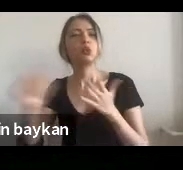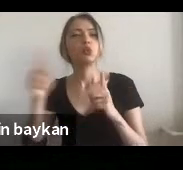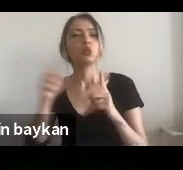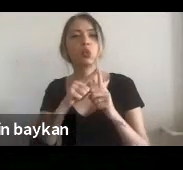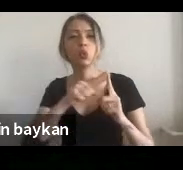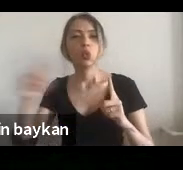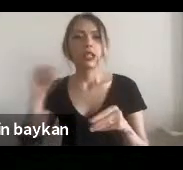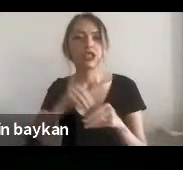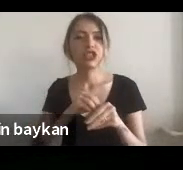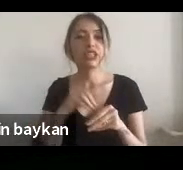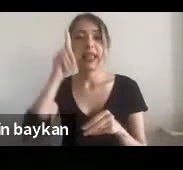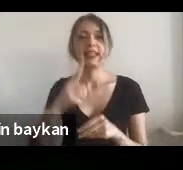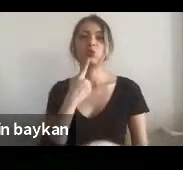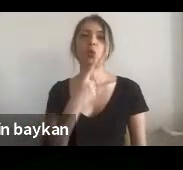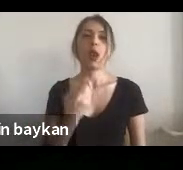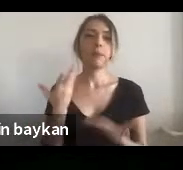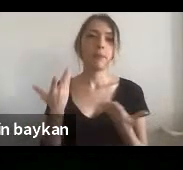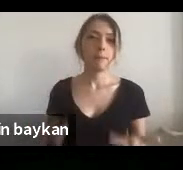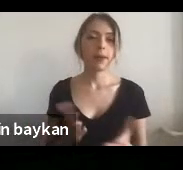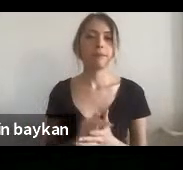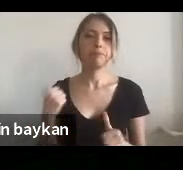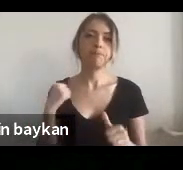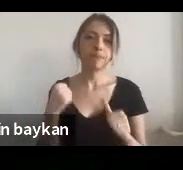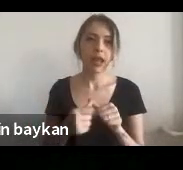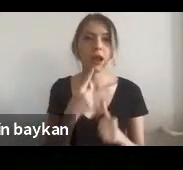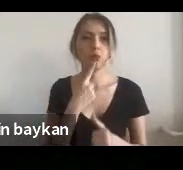başta bahsetmiştik ama